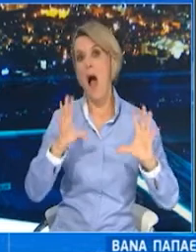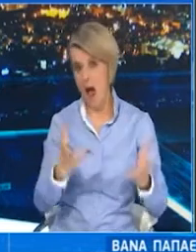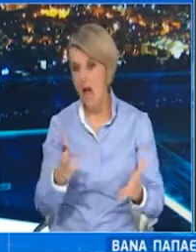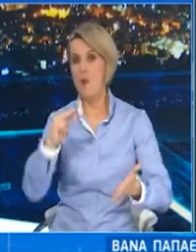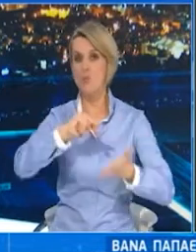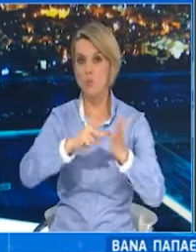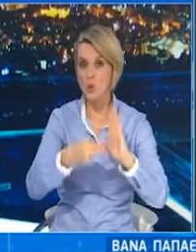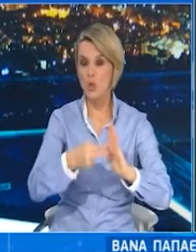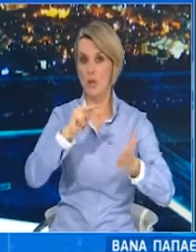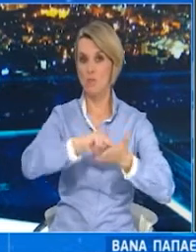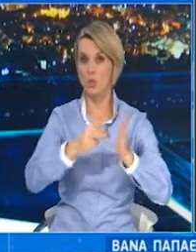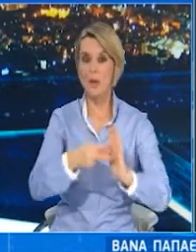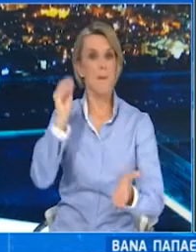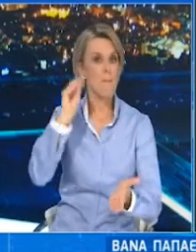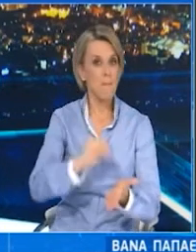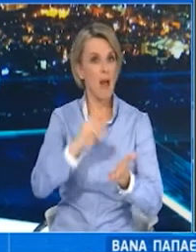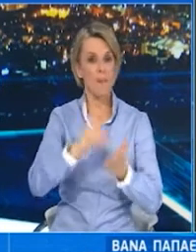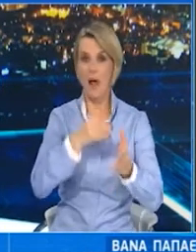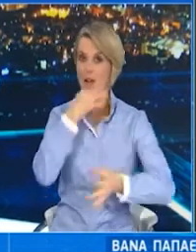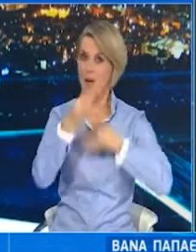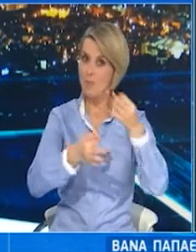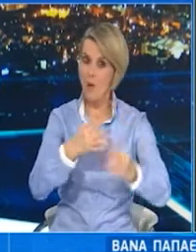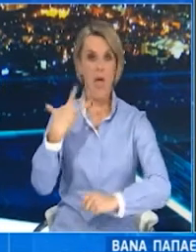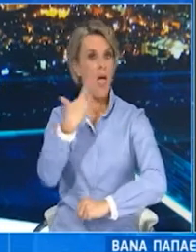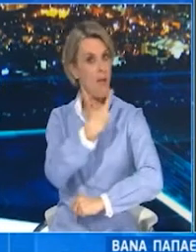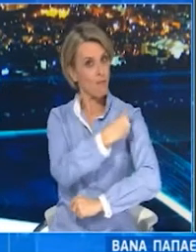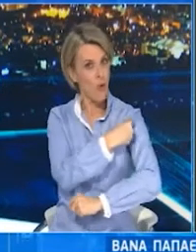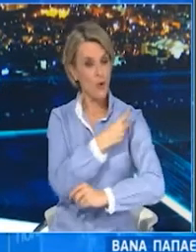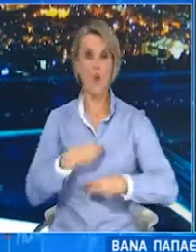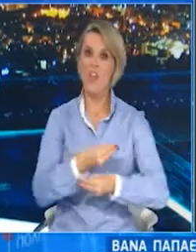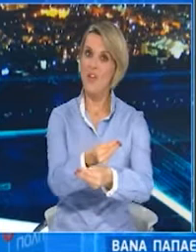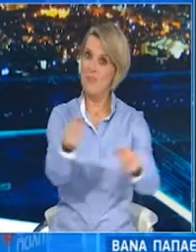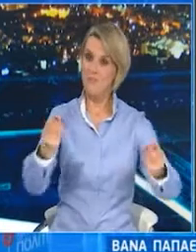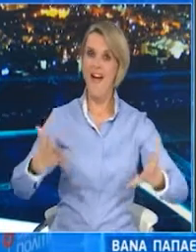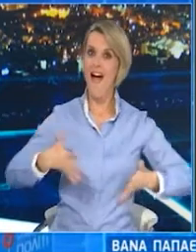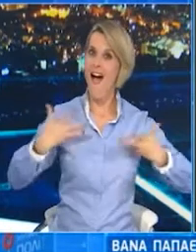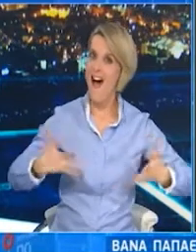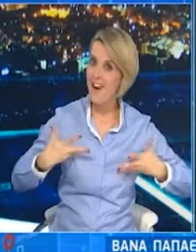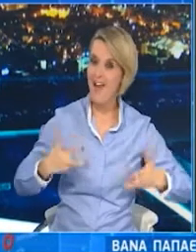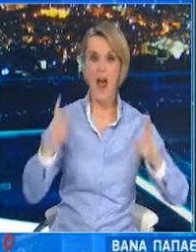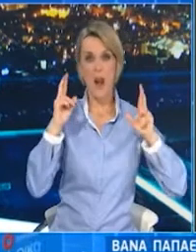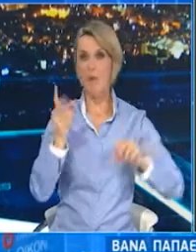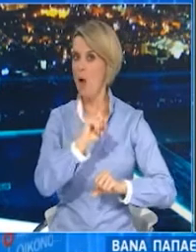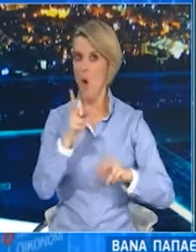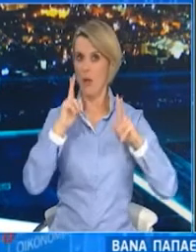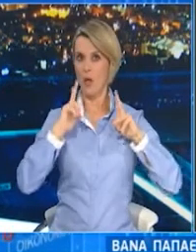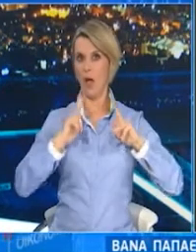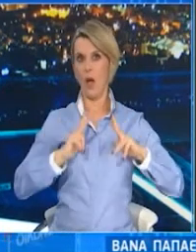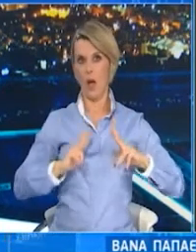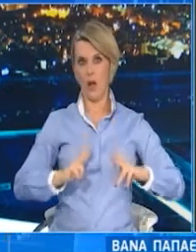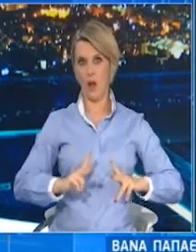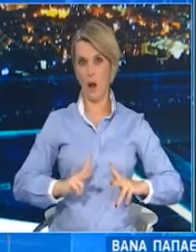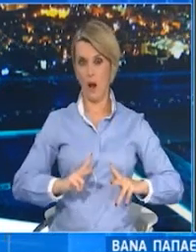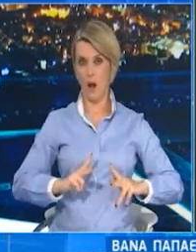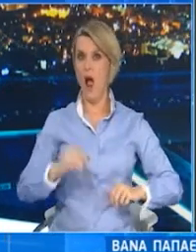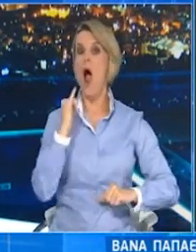Επαναλαμβάνουμε συνεχώς πως ο εμβολιασμός μας δίνει χαρά και ελπίδα, αλλά δεν θα πρέπει να υπάρξει εφησυχασμός. Η συλλογική ανοσία δεν θα